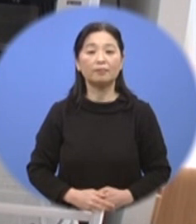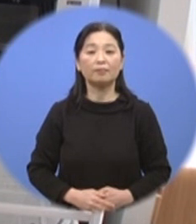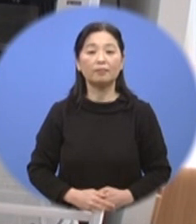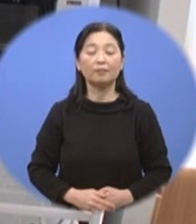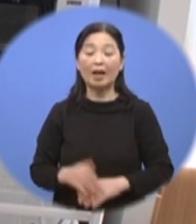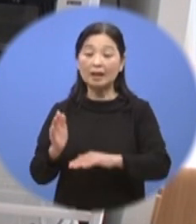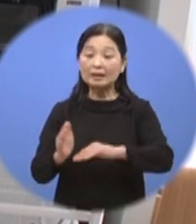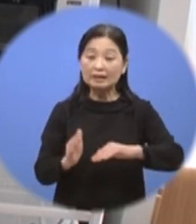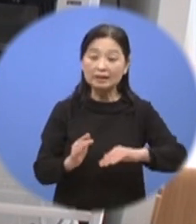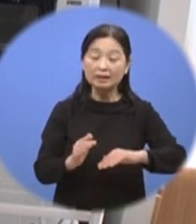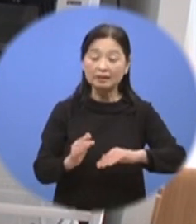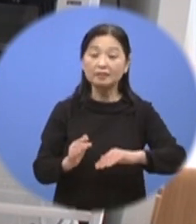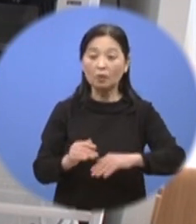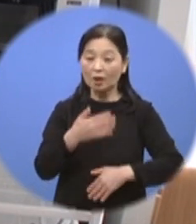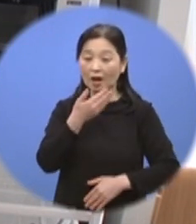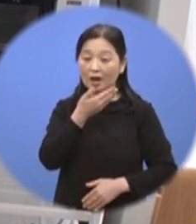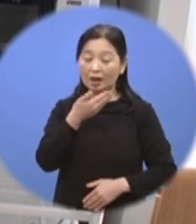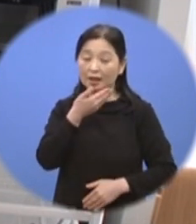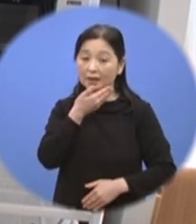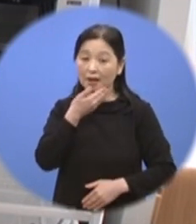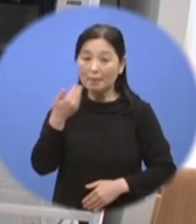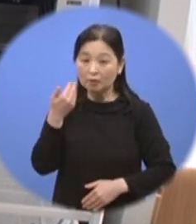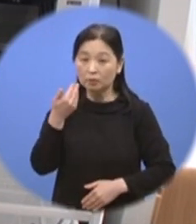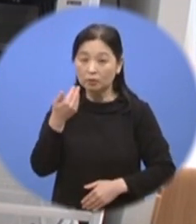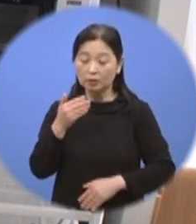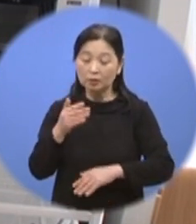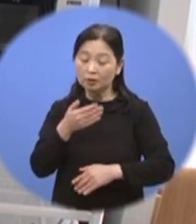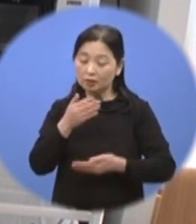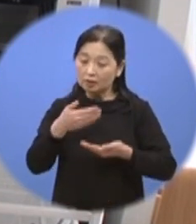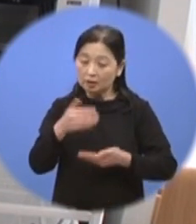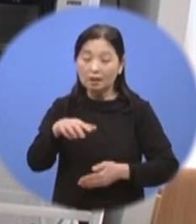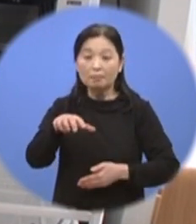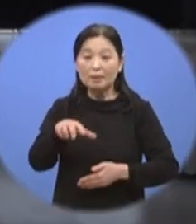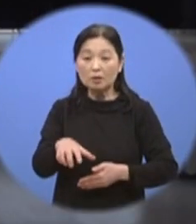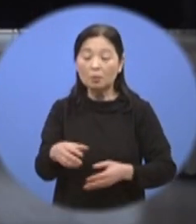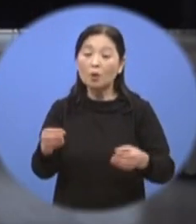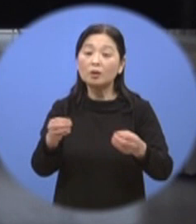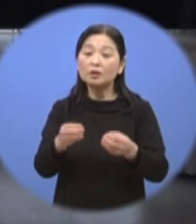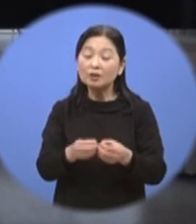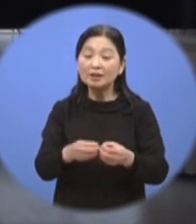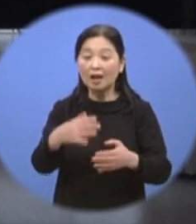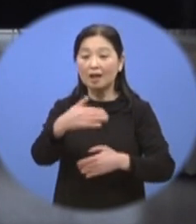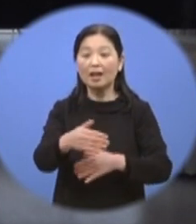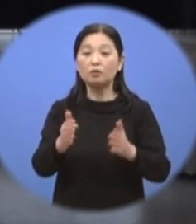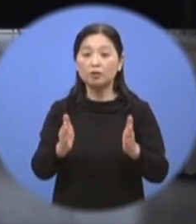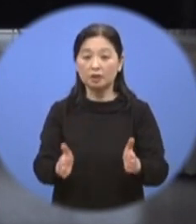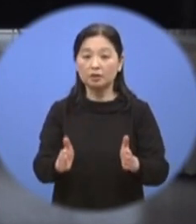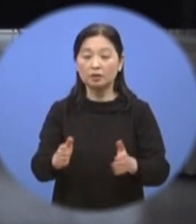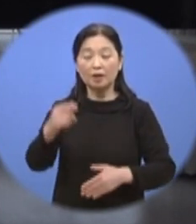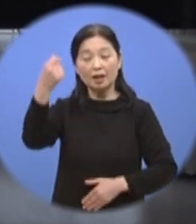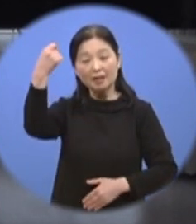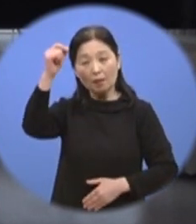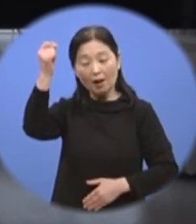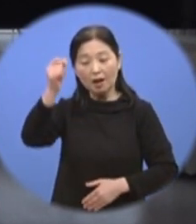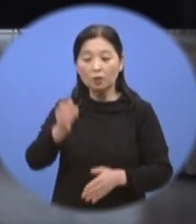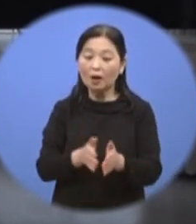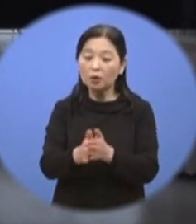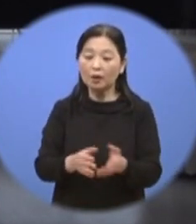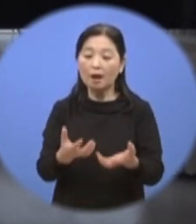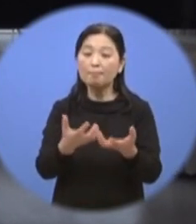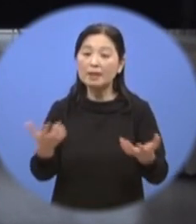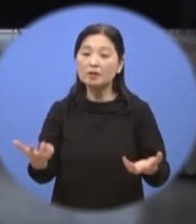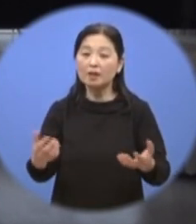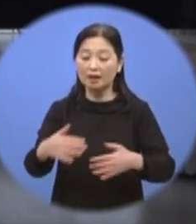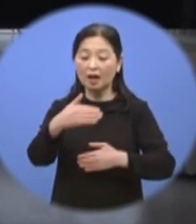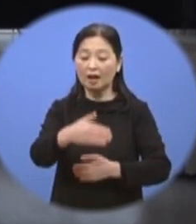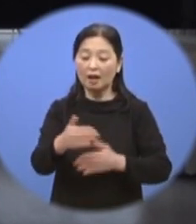キッチンやダイニングルームを備えたコンドミニアムタイプの客室や、シャワーやトイレが別になった一部屋